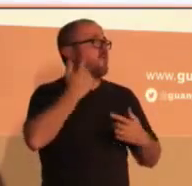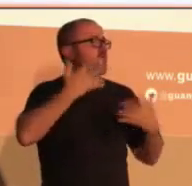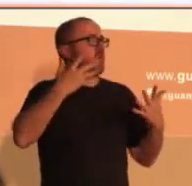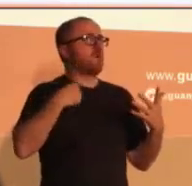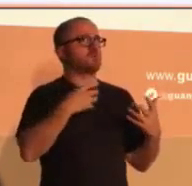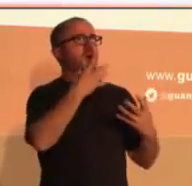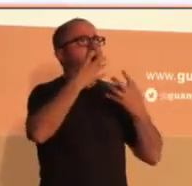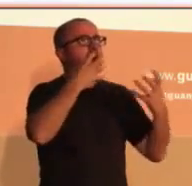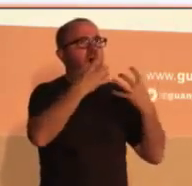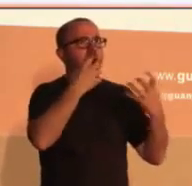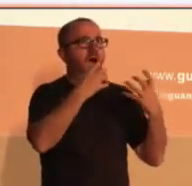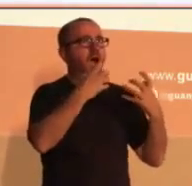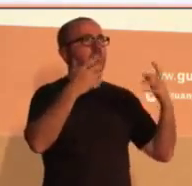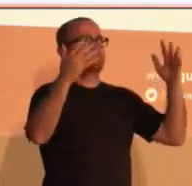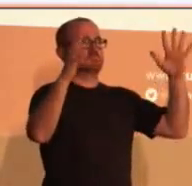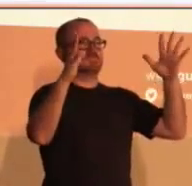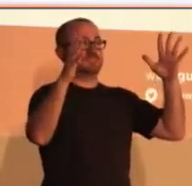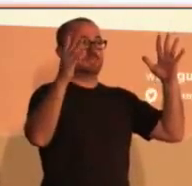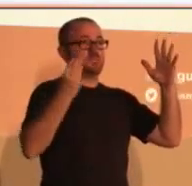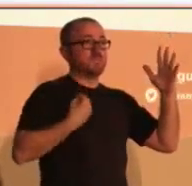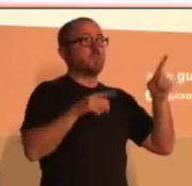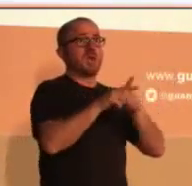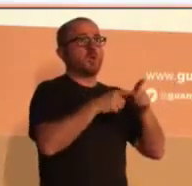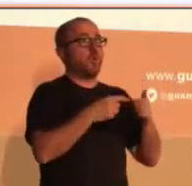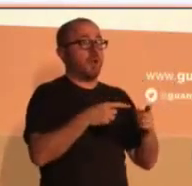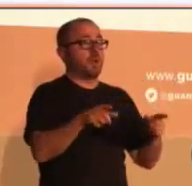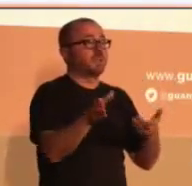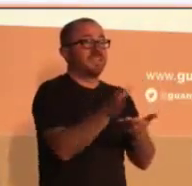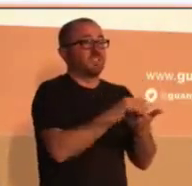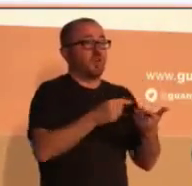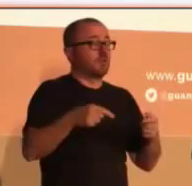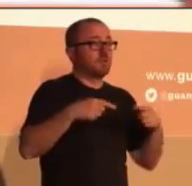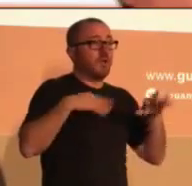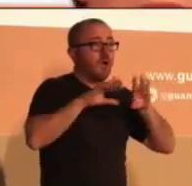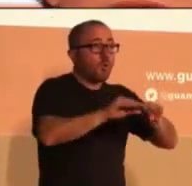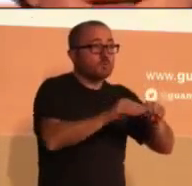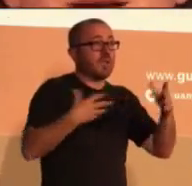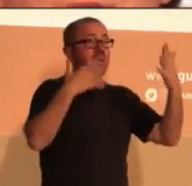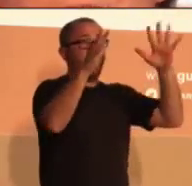avui sigui el sentit majoritari i que avui ens representi a tots i totes. És una victòria.